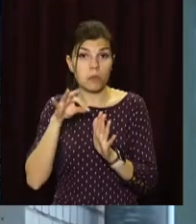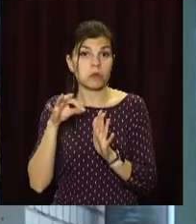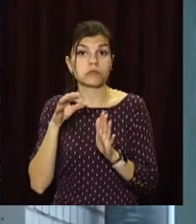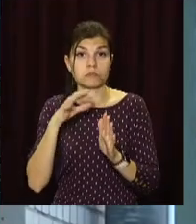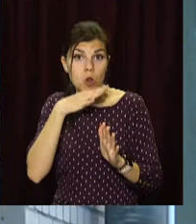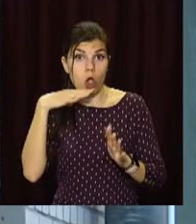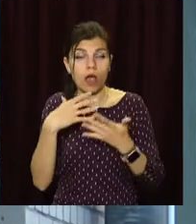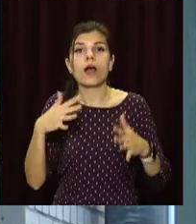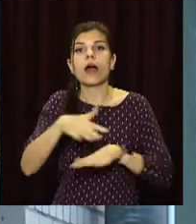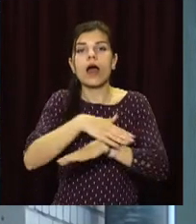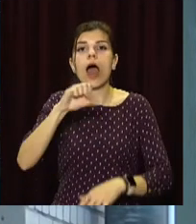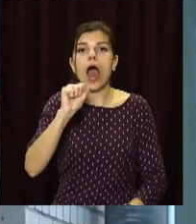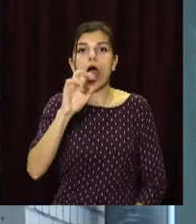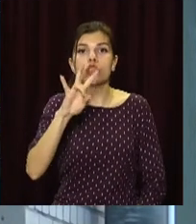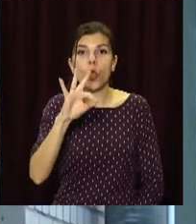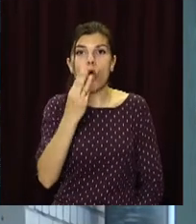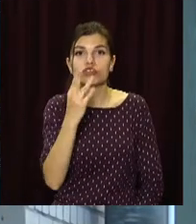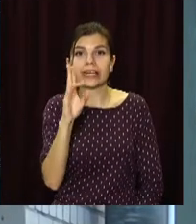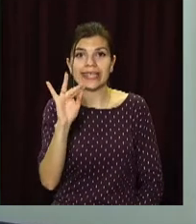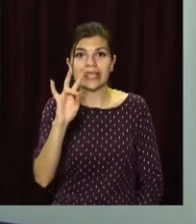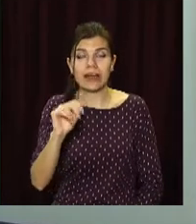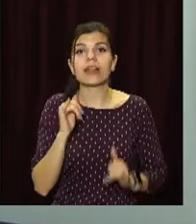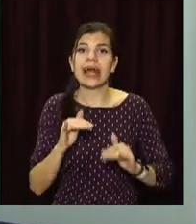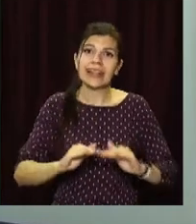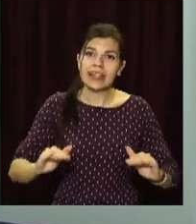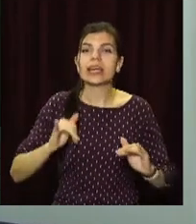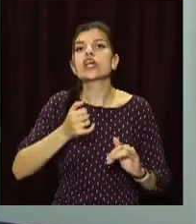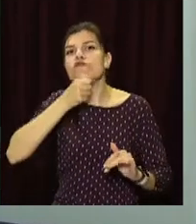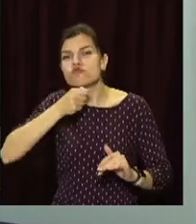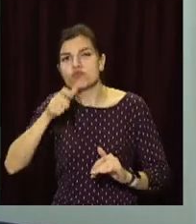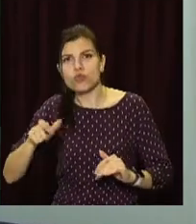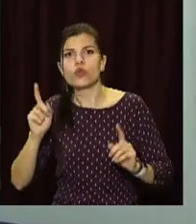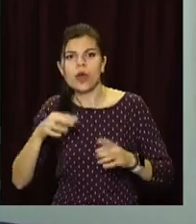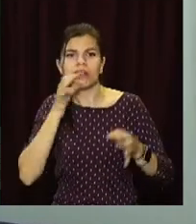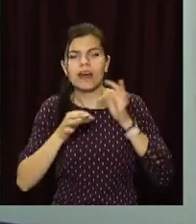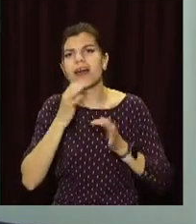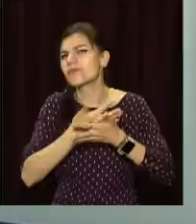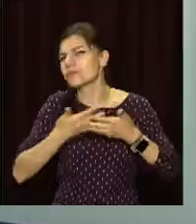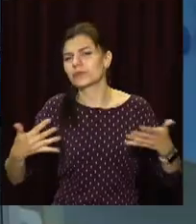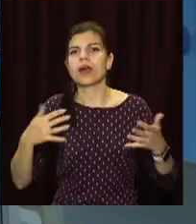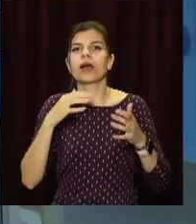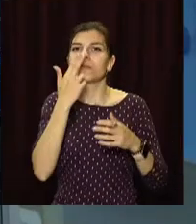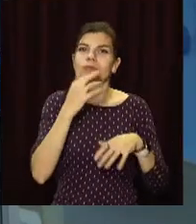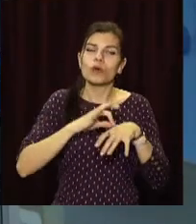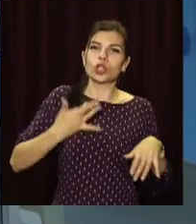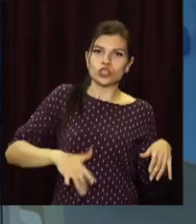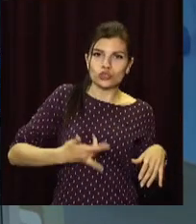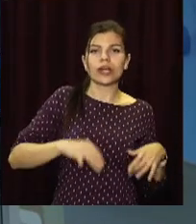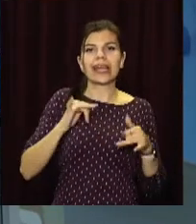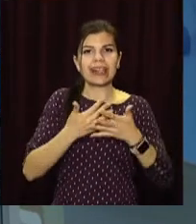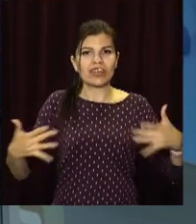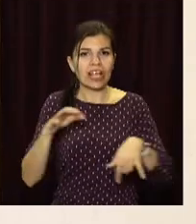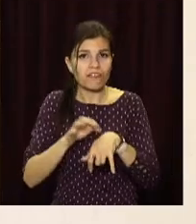на проспекті Аношкіна. На прилавках медикаменти як для дітей, так і для літніх людей. Засоби для лікування простудних, шлункових та